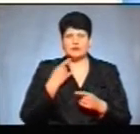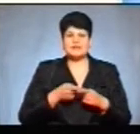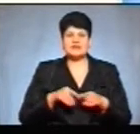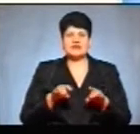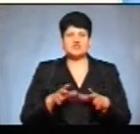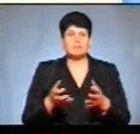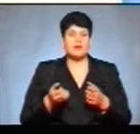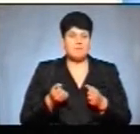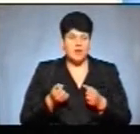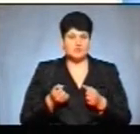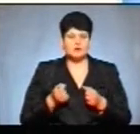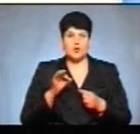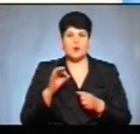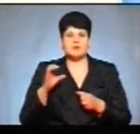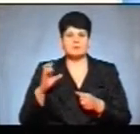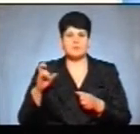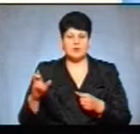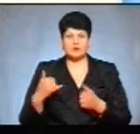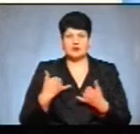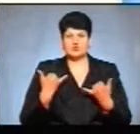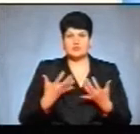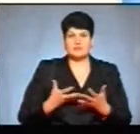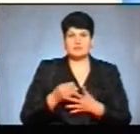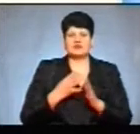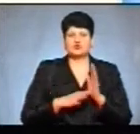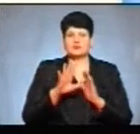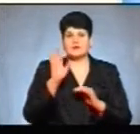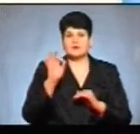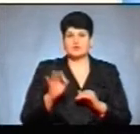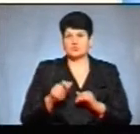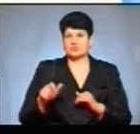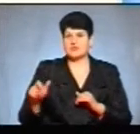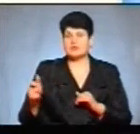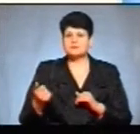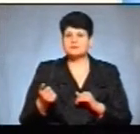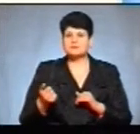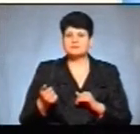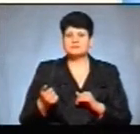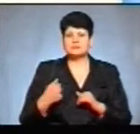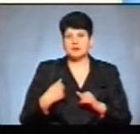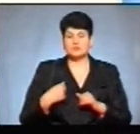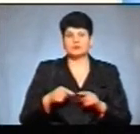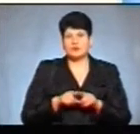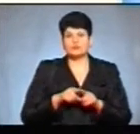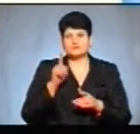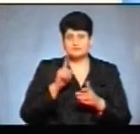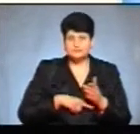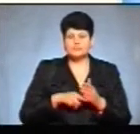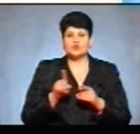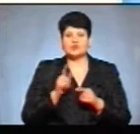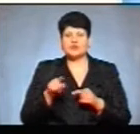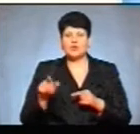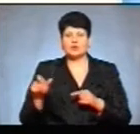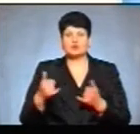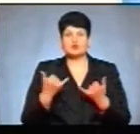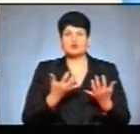приймалося, із ОСББ. Вони кажуть, у нас сьогодні платять 95% громадян. Кажу, ми абсолютно переконані, що ті люди, які у вас